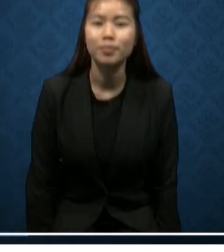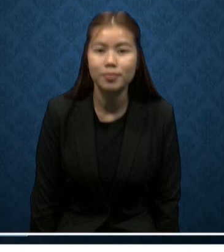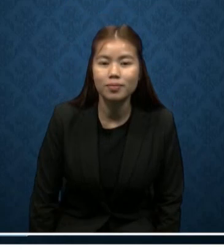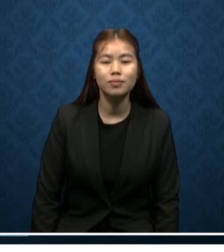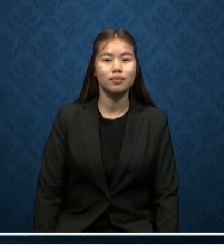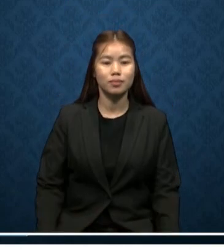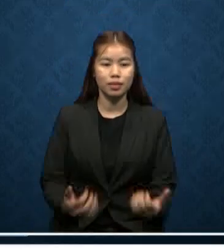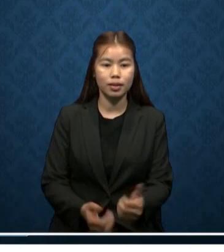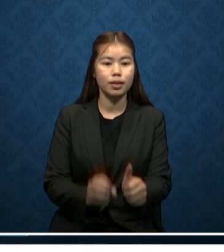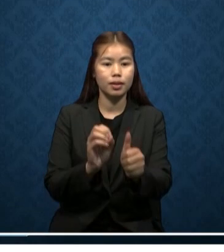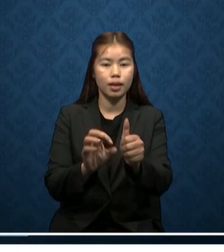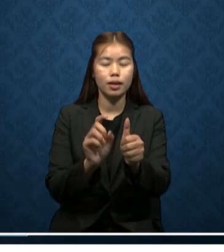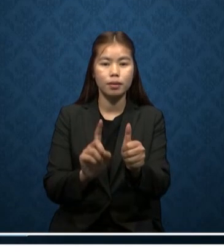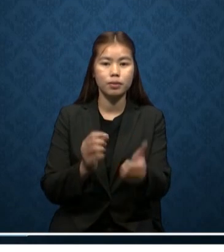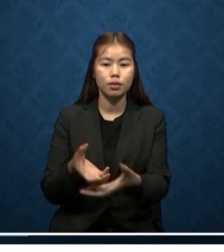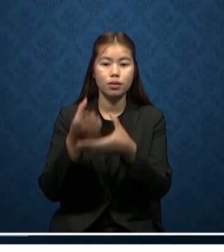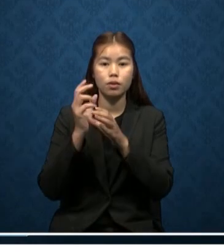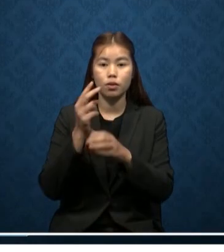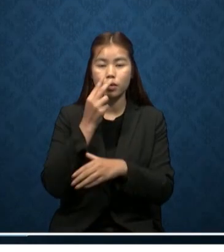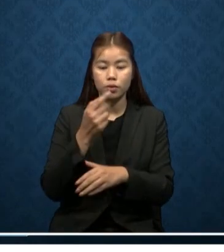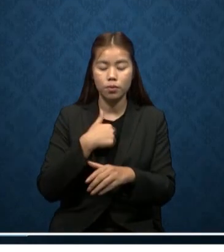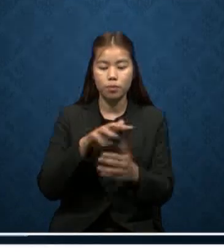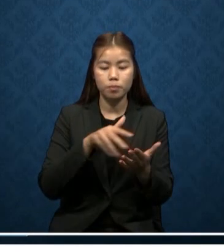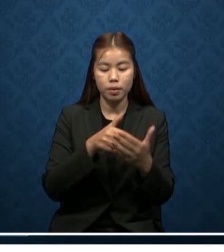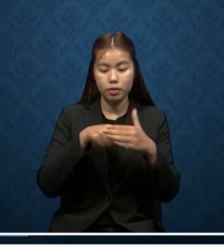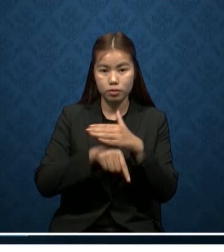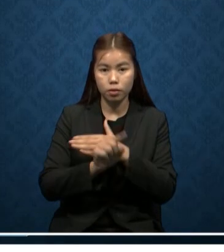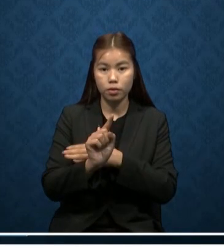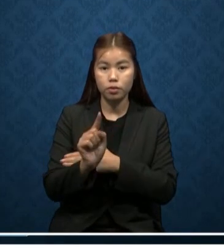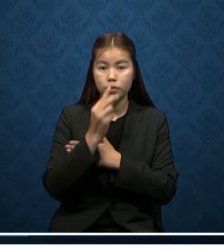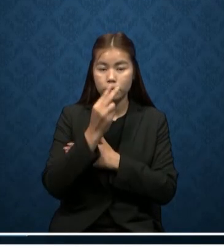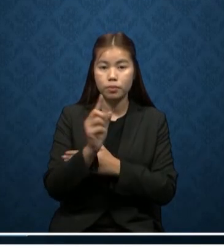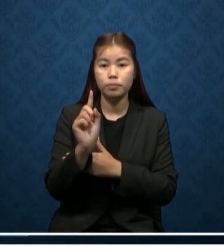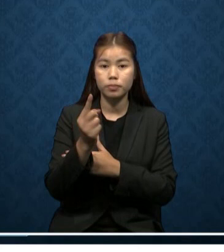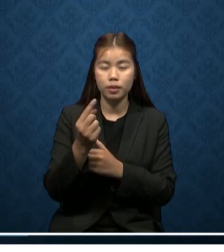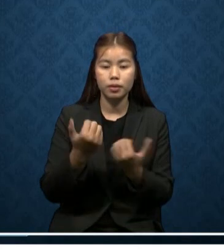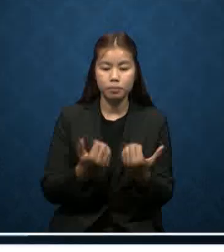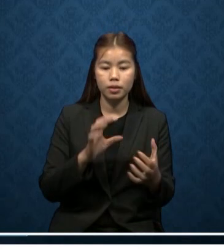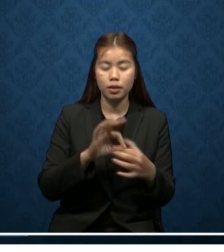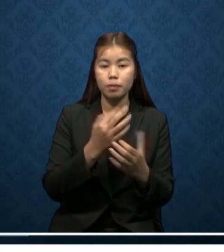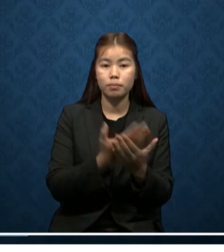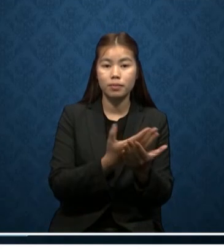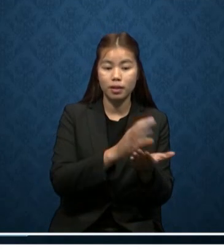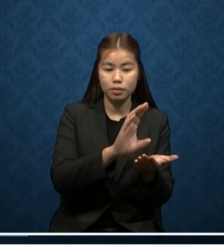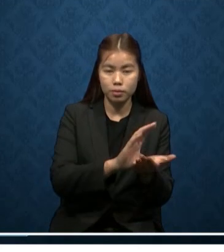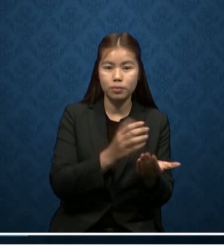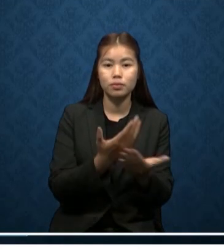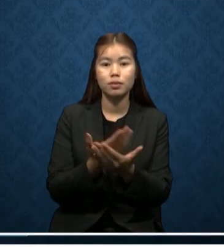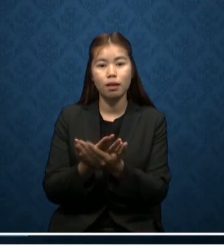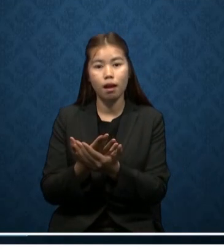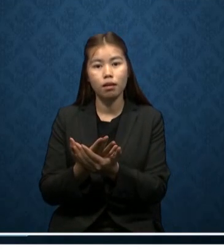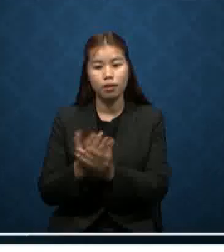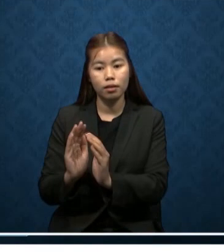กำหนดเป้าหมายตัวชี้วัดของแผ่นย่อยใหม่ให้เป็นรูปธรรมคือพูดเรื่องการเงินการคลังแต่ไม่มีอะไร